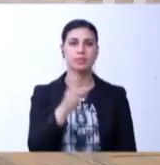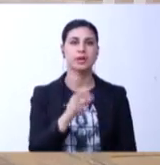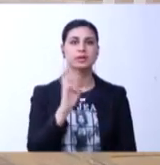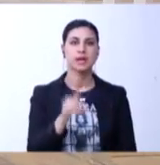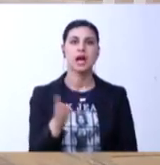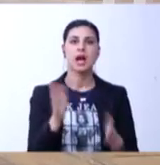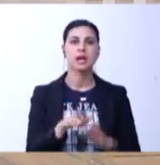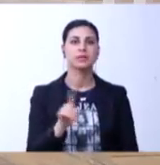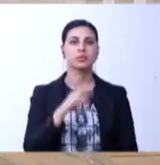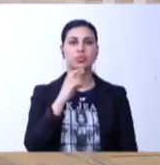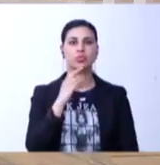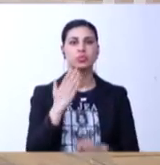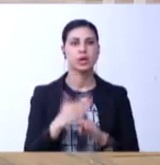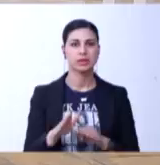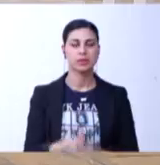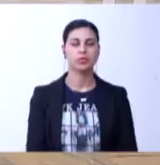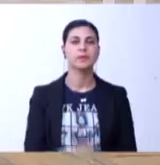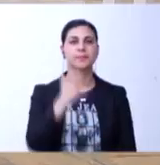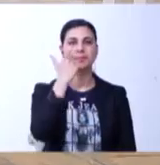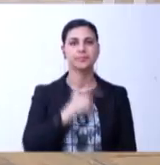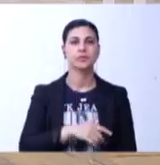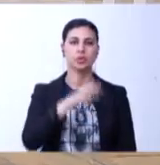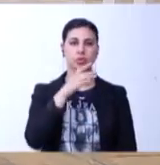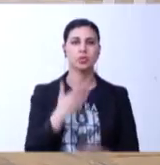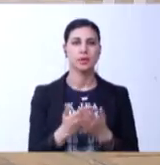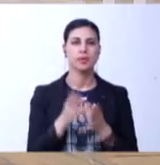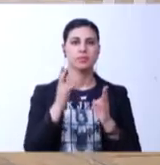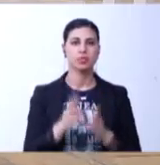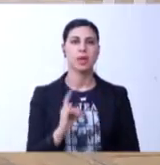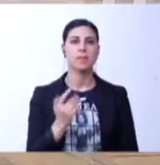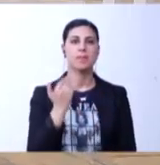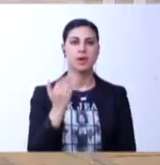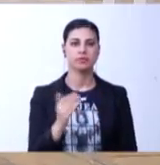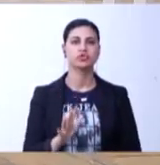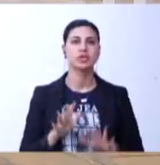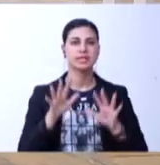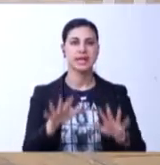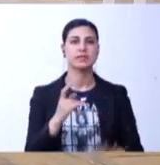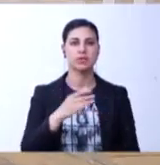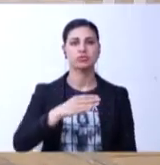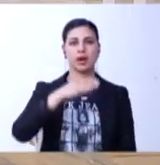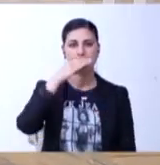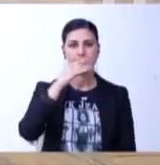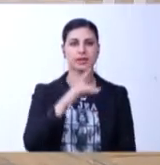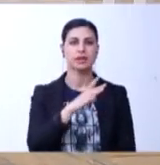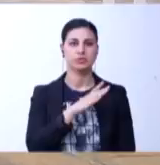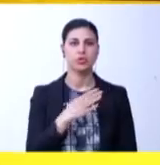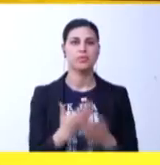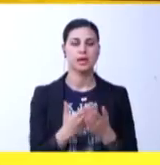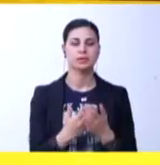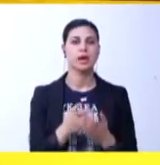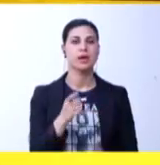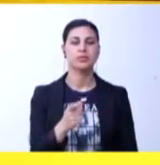არ დავტოვოთ უყურადღებოთ. ტრავმის გადატანის შემდეგ ბავშვი, ანუ წაიქცა ბავშვი, ჰქონდა ტრავმა,